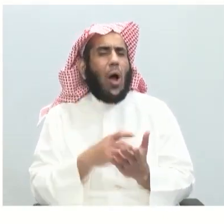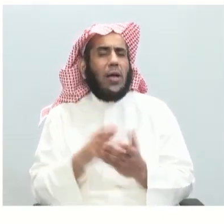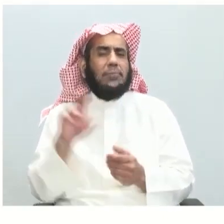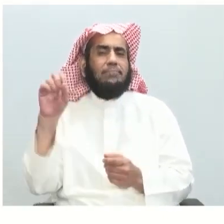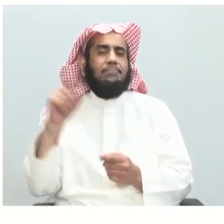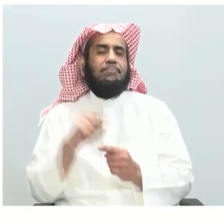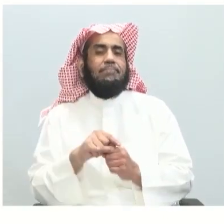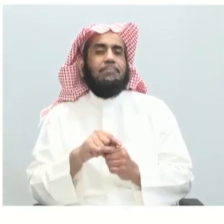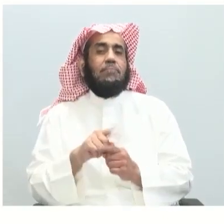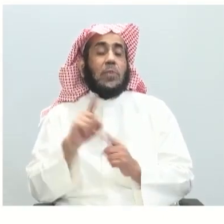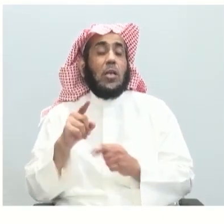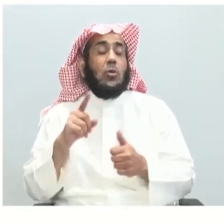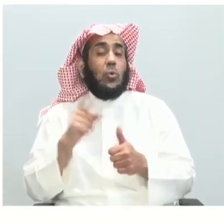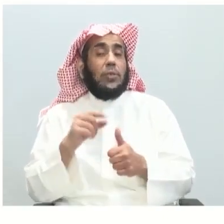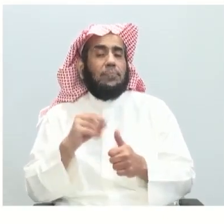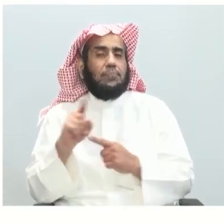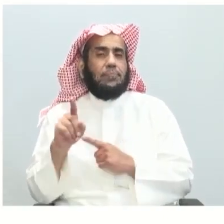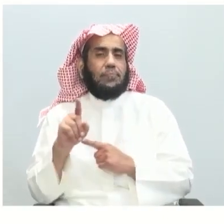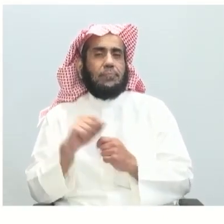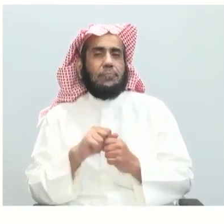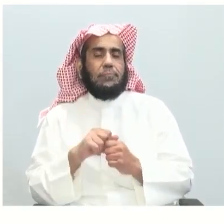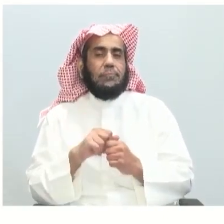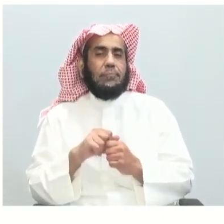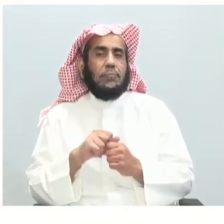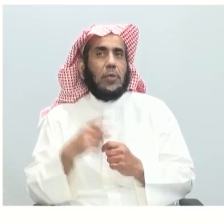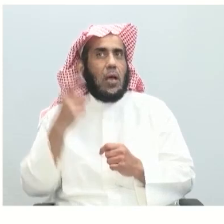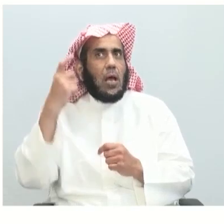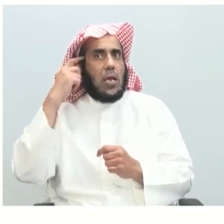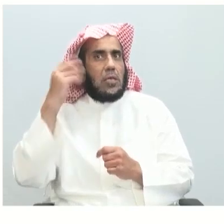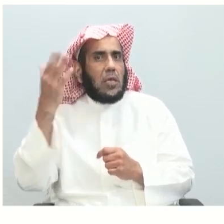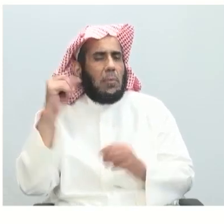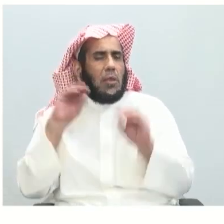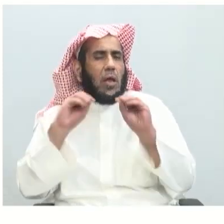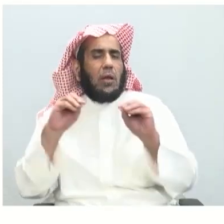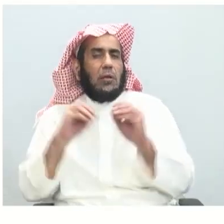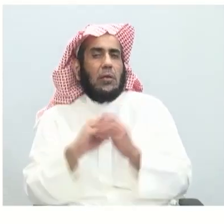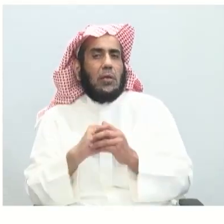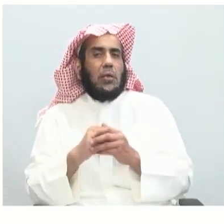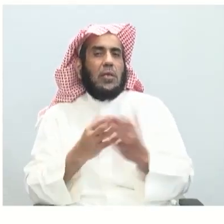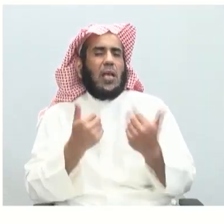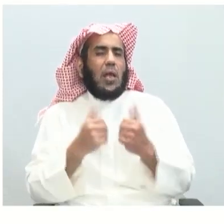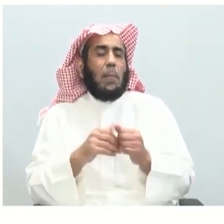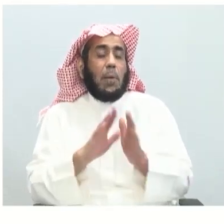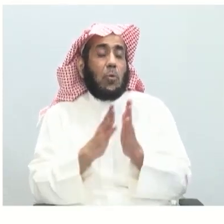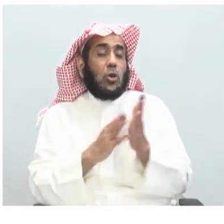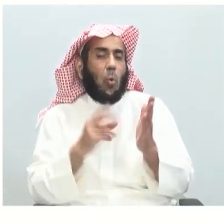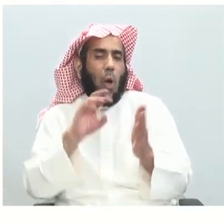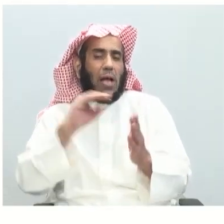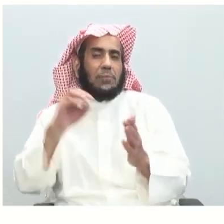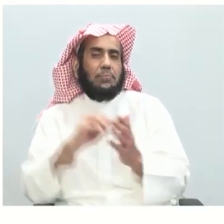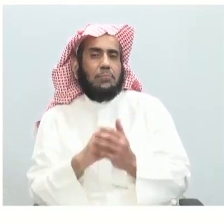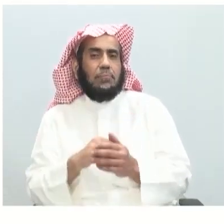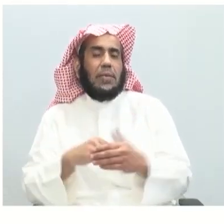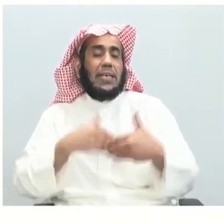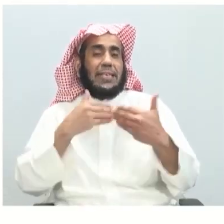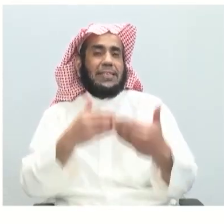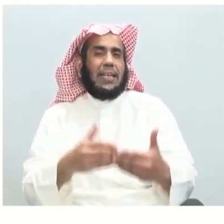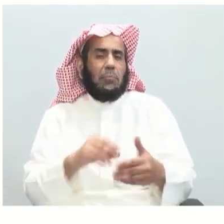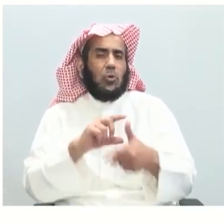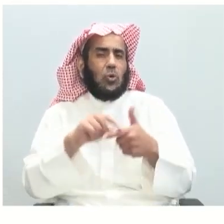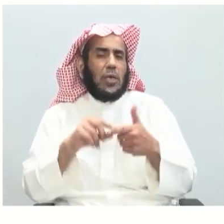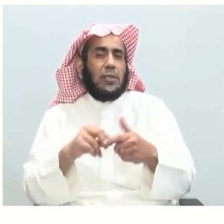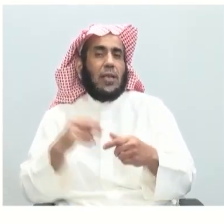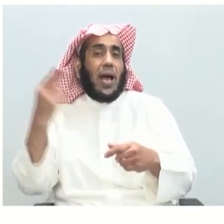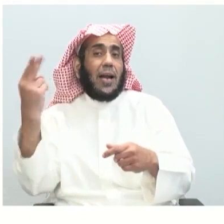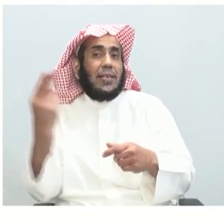في هذه الوحده هنا لنستذكر ما تحدثنا عنه يستعمل مراجعك النحويه واجب استكمل جزئيات